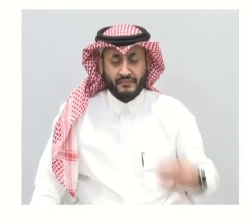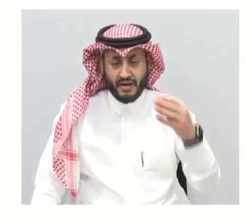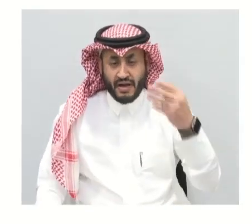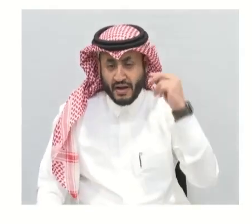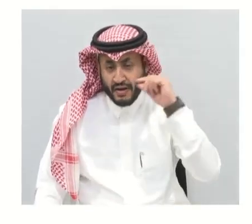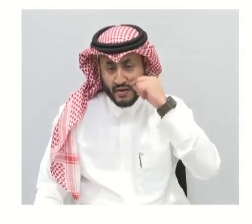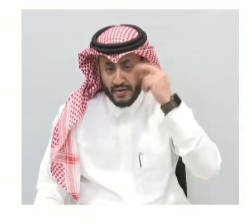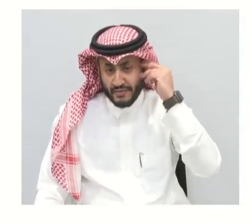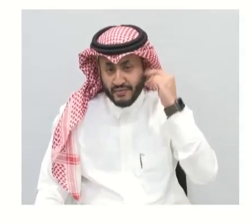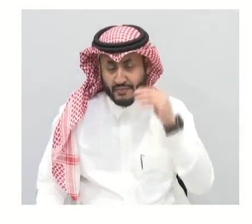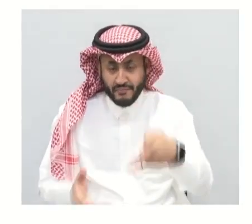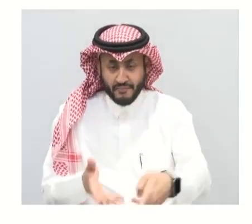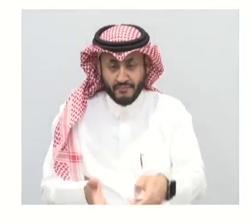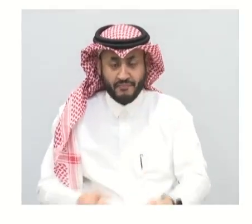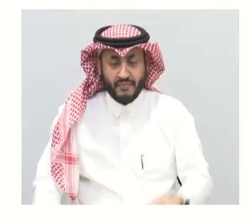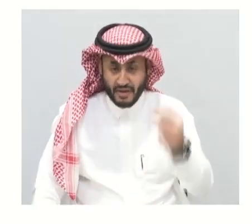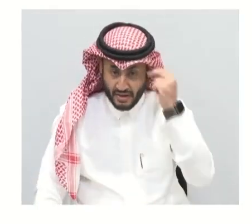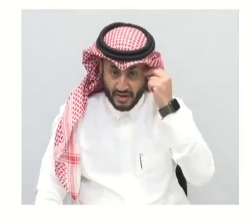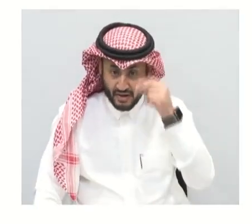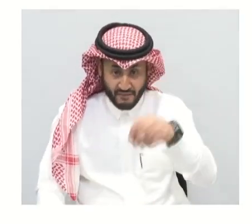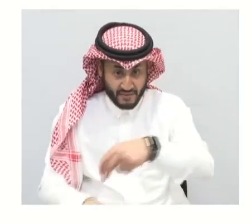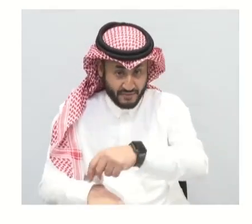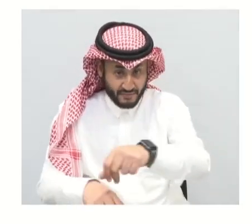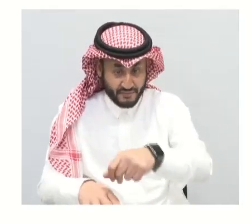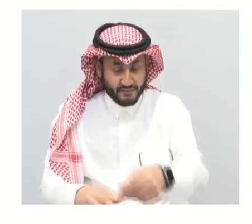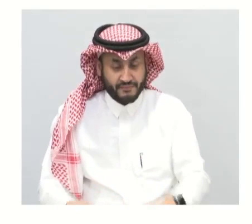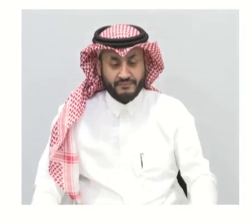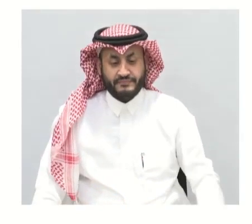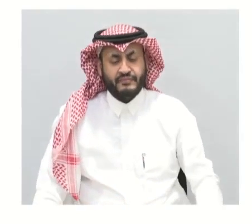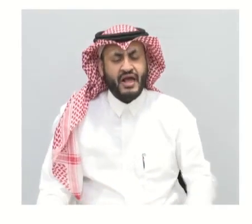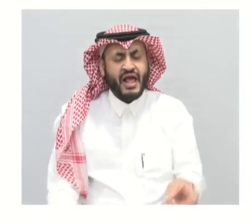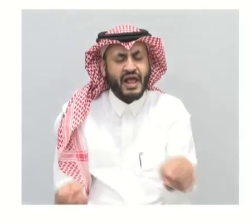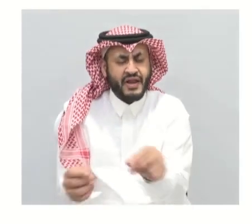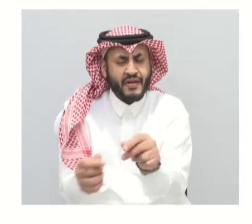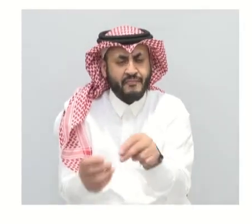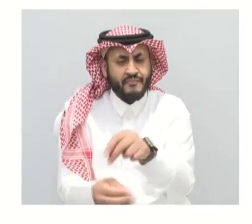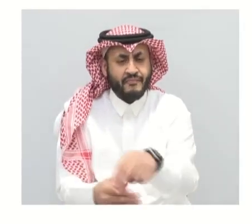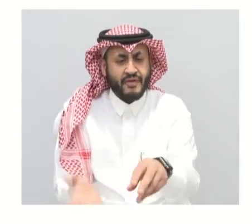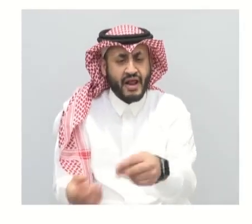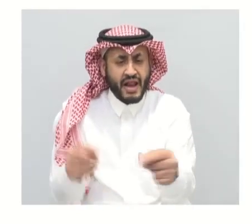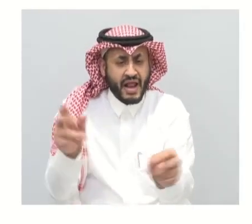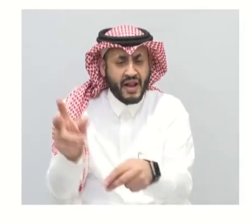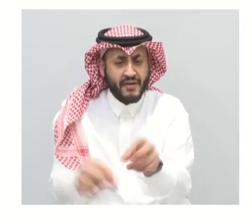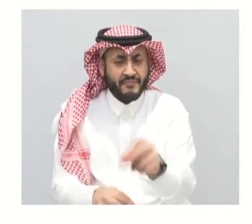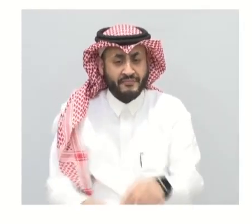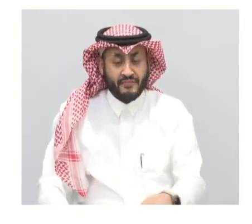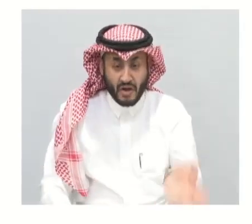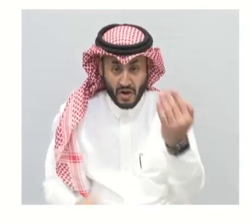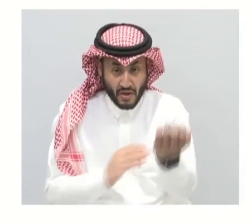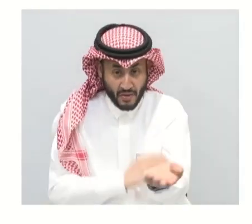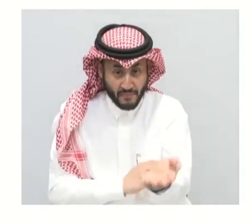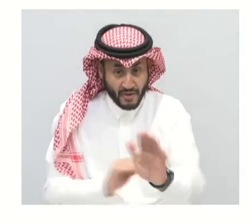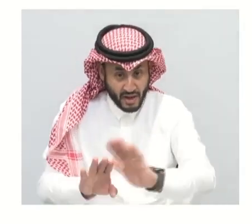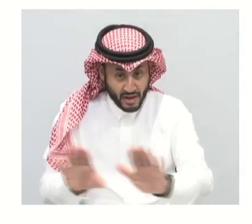وطالبتي تعرفنا على التربه وذكرنا بانها خليط من فتات الصخور قمنا باعداد مطويات حول